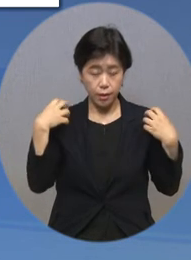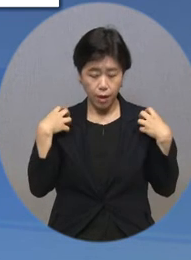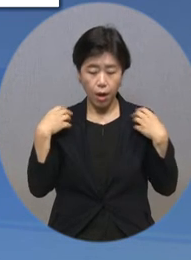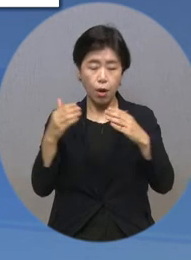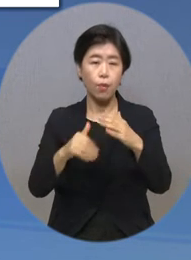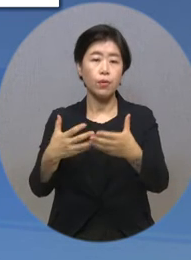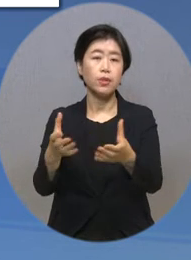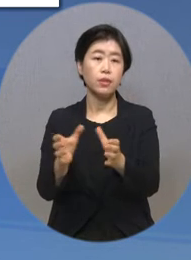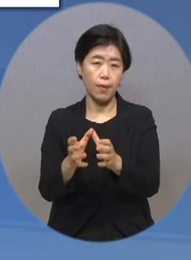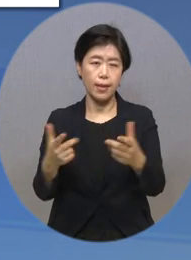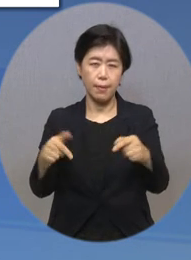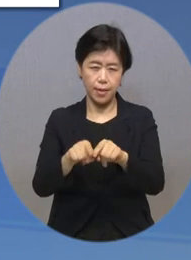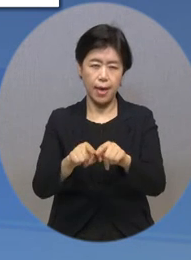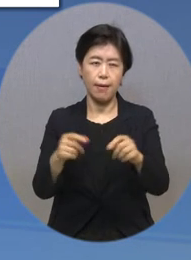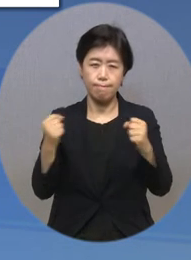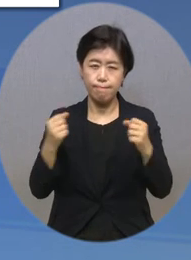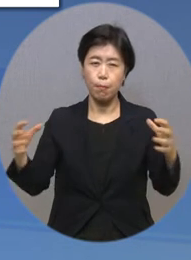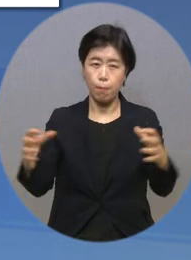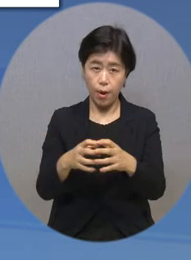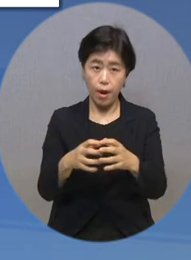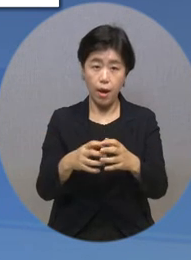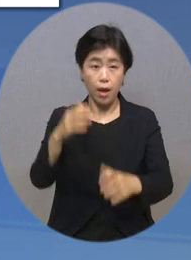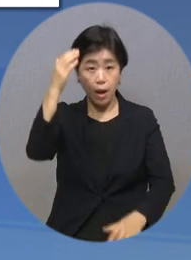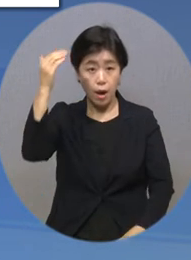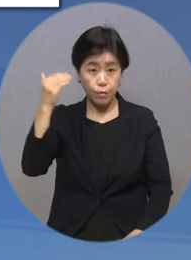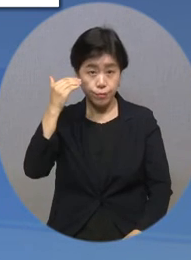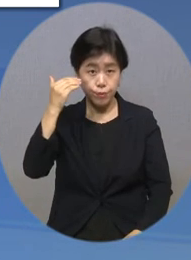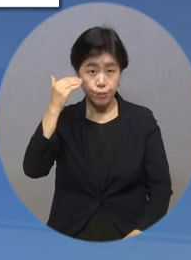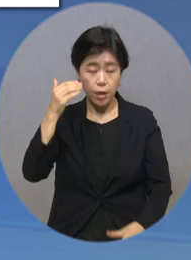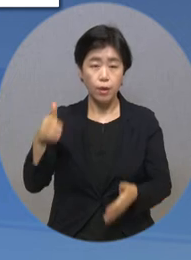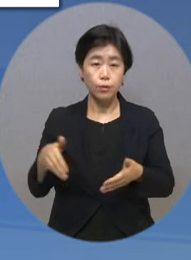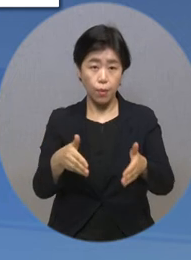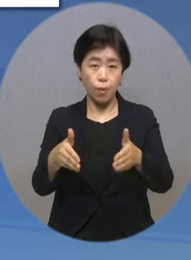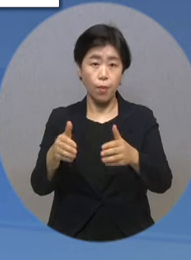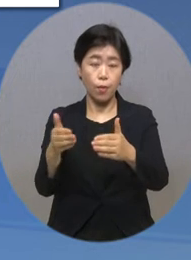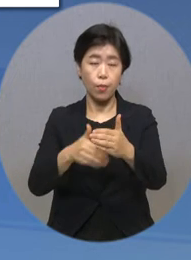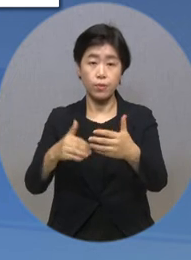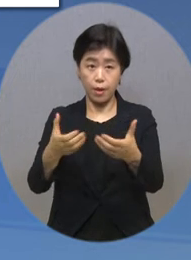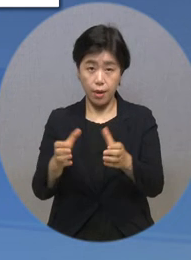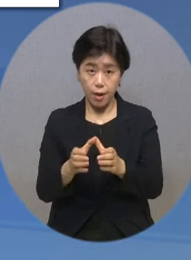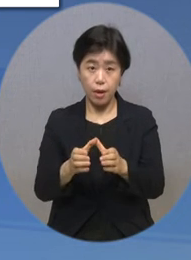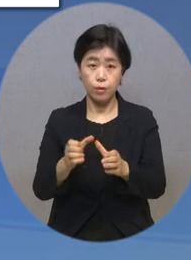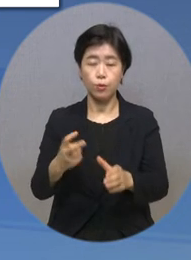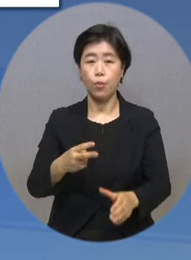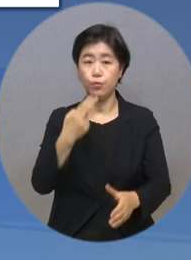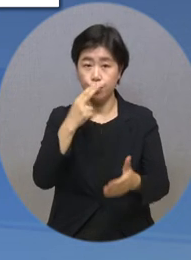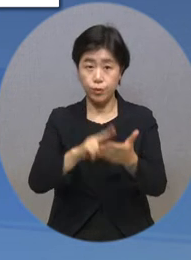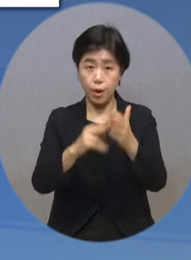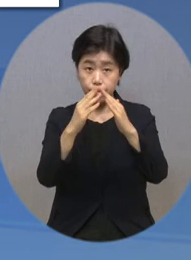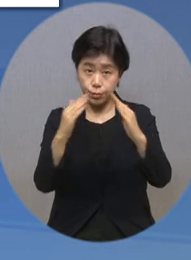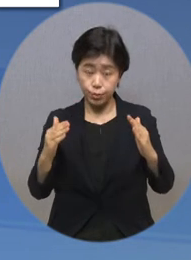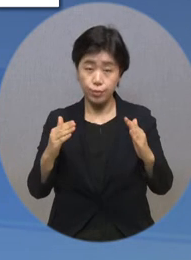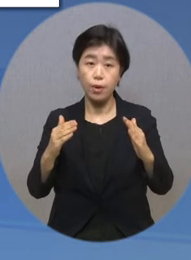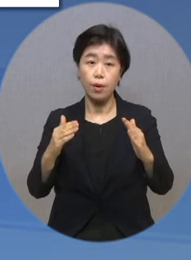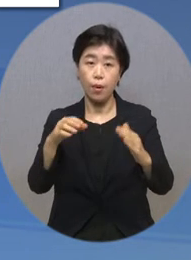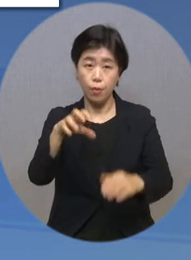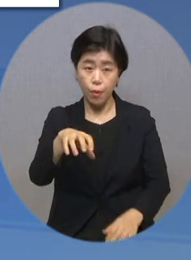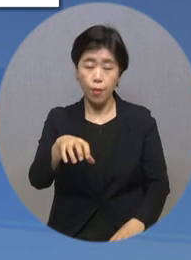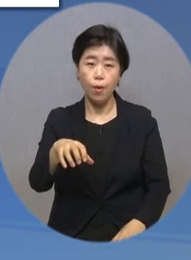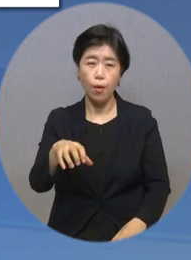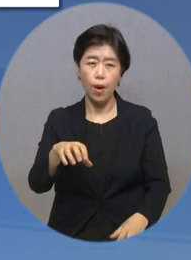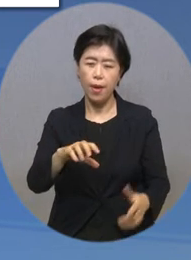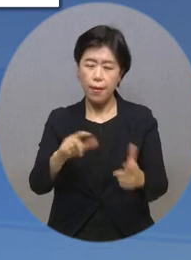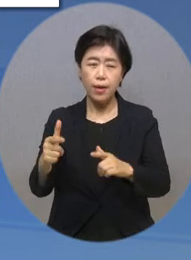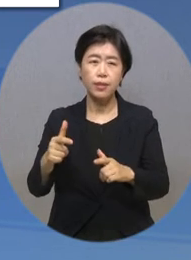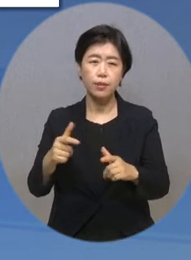등의 협업을 제안한 결과 한국도로공사와 우체국 시설관리공단, KT를 중심으로 조직된 광화문